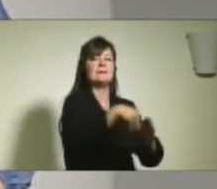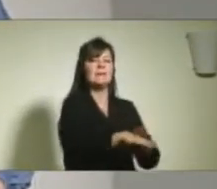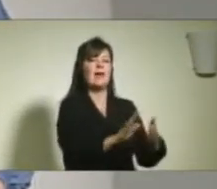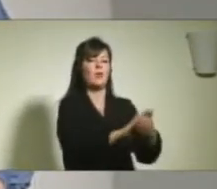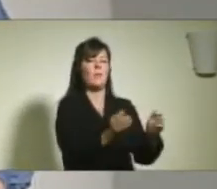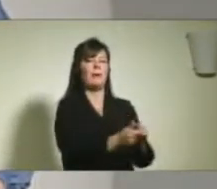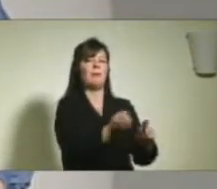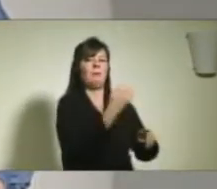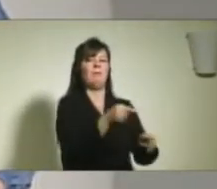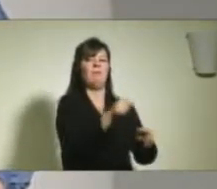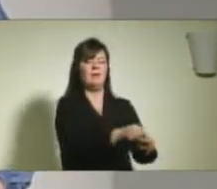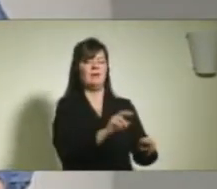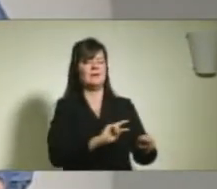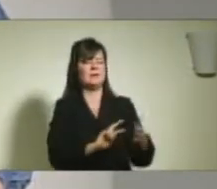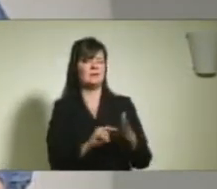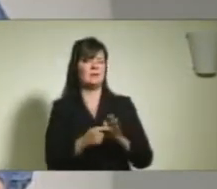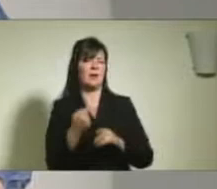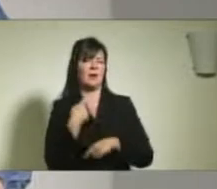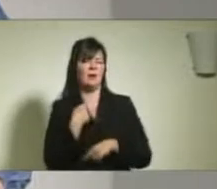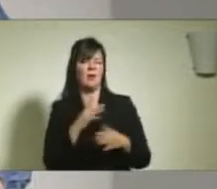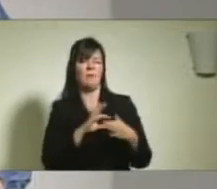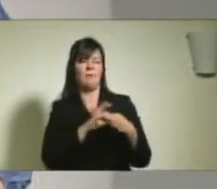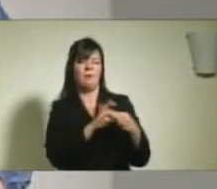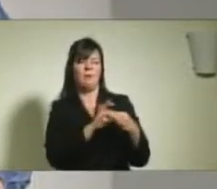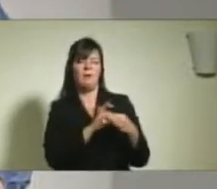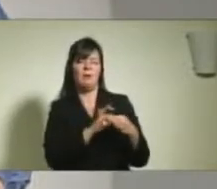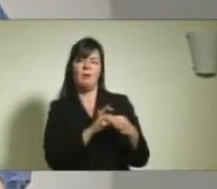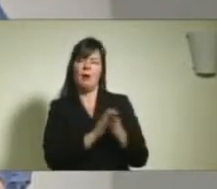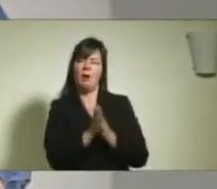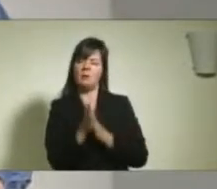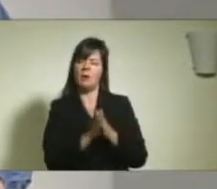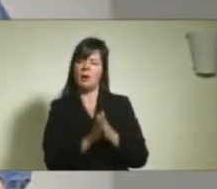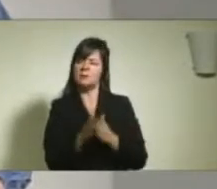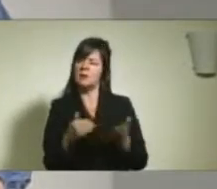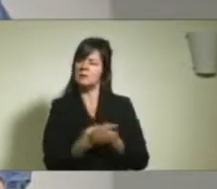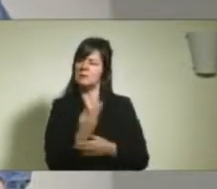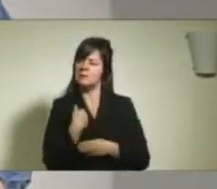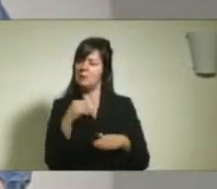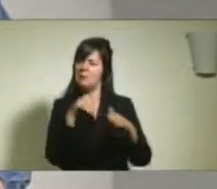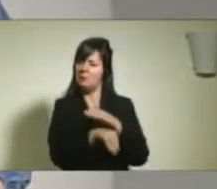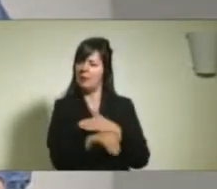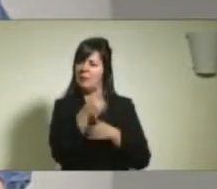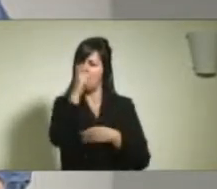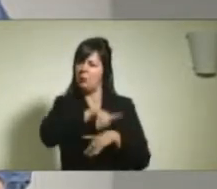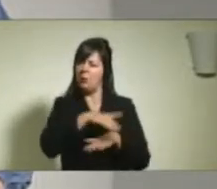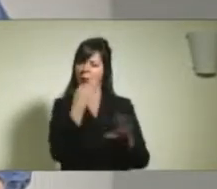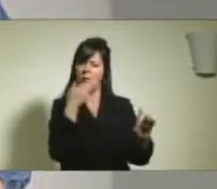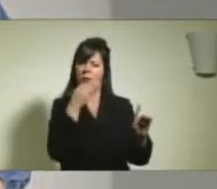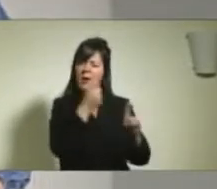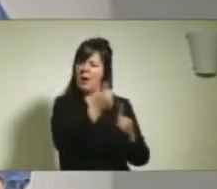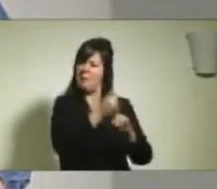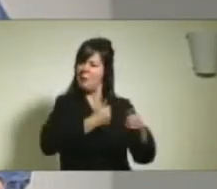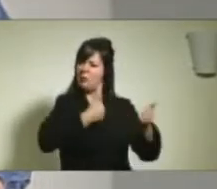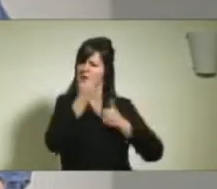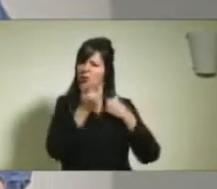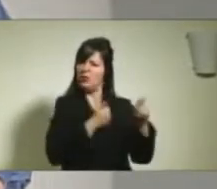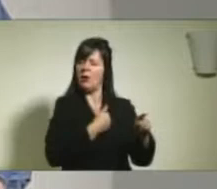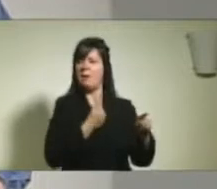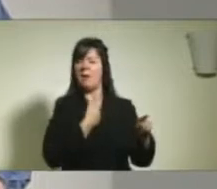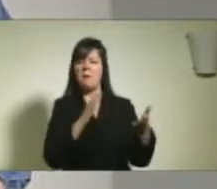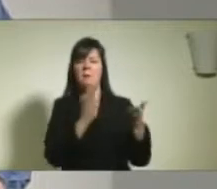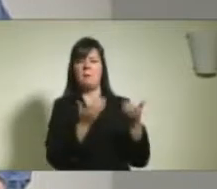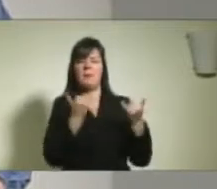Alors, c'est un mariage très intéressant, n'est-ce pas? Les banques ne pouvaient pas faire cela directement et donc maintenant, elles font ça de